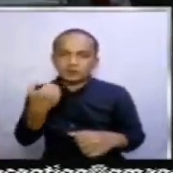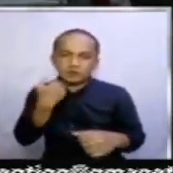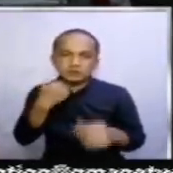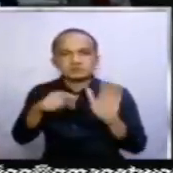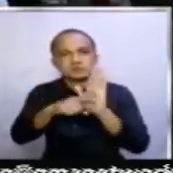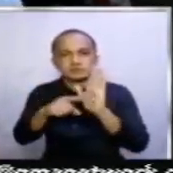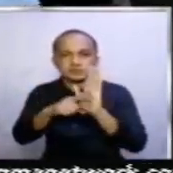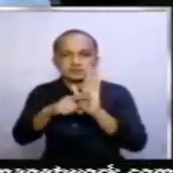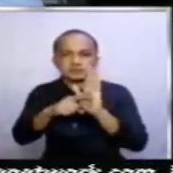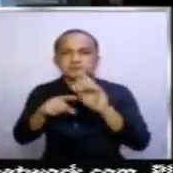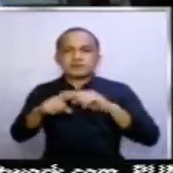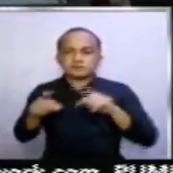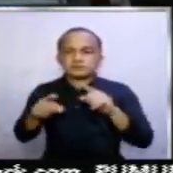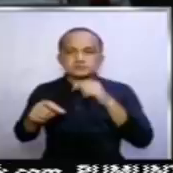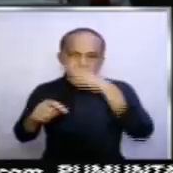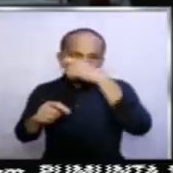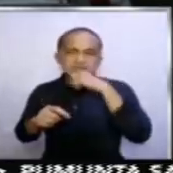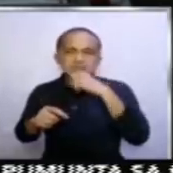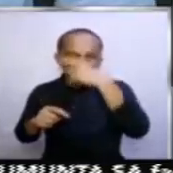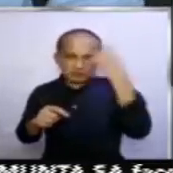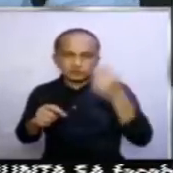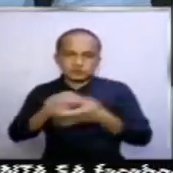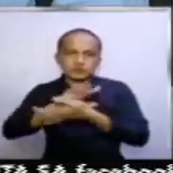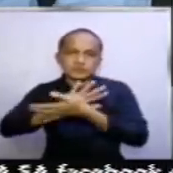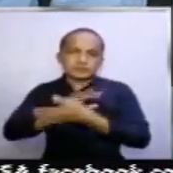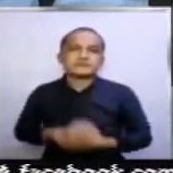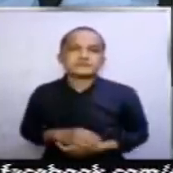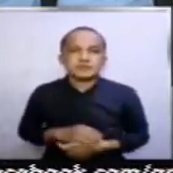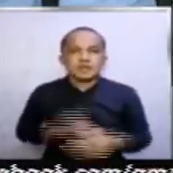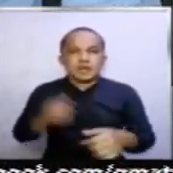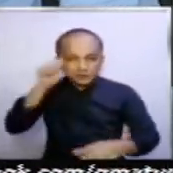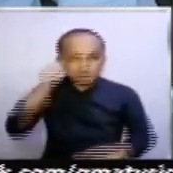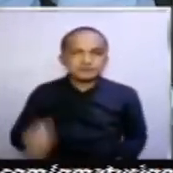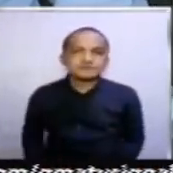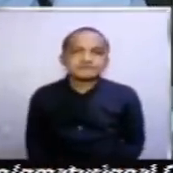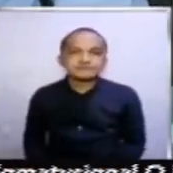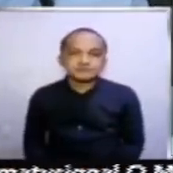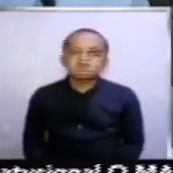dahil sa COVID-19. Atom. Maraming salamat, Chino Gaston.